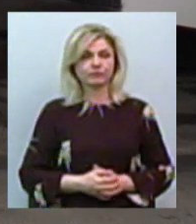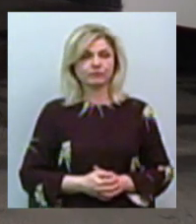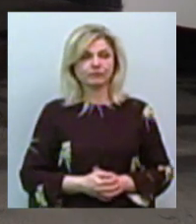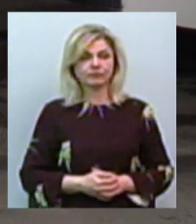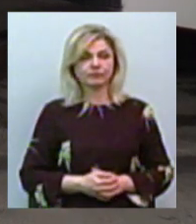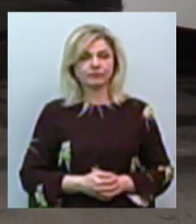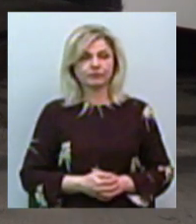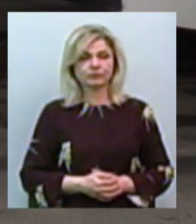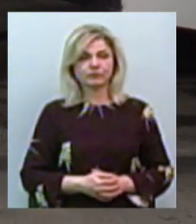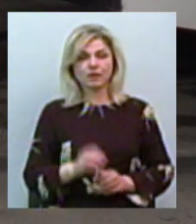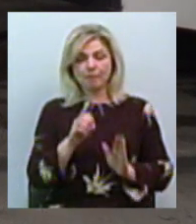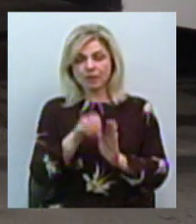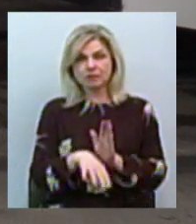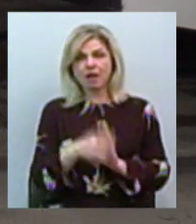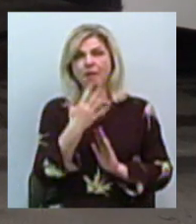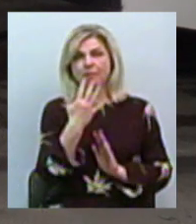Ложимо туди 5 таблеток.